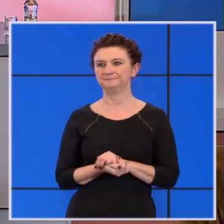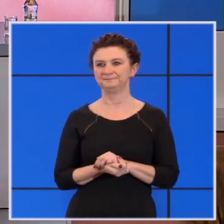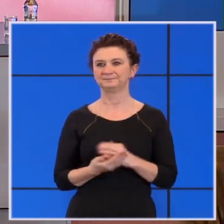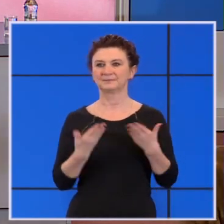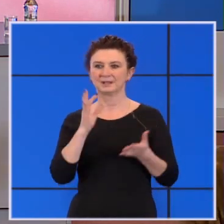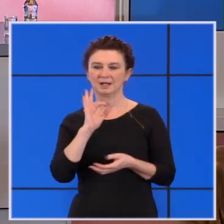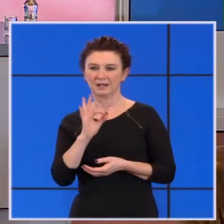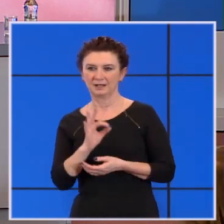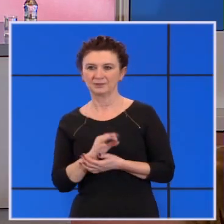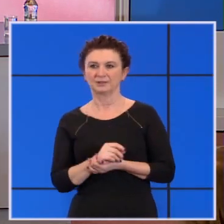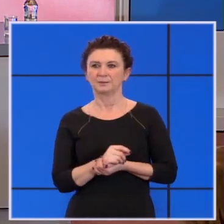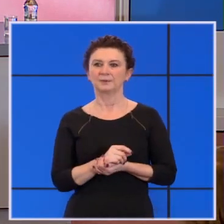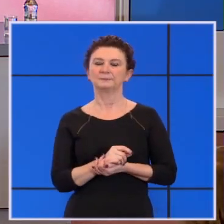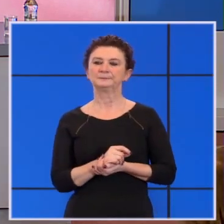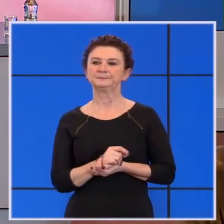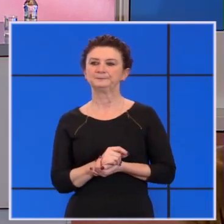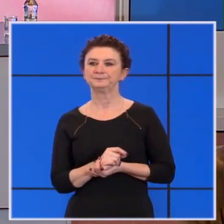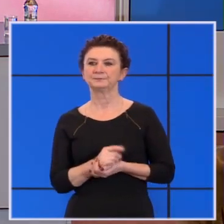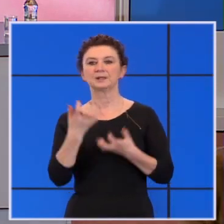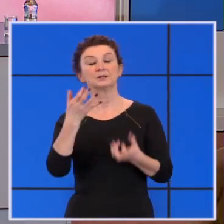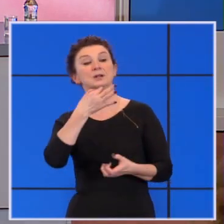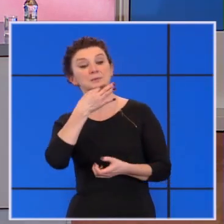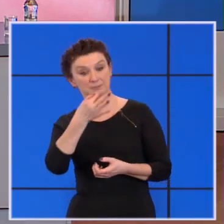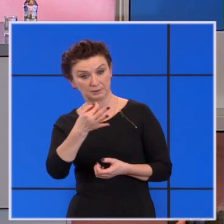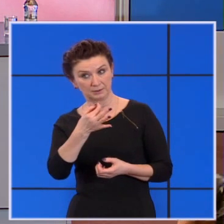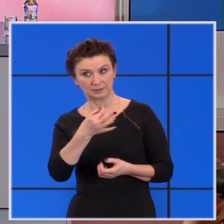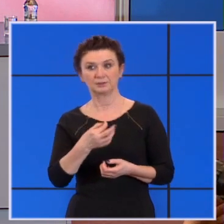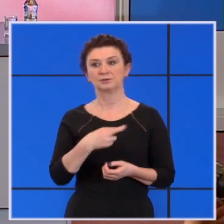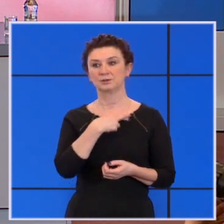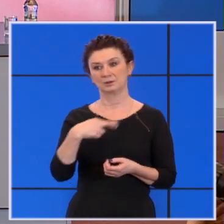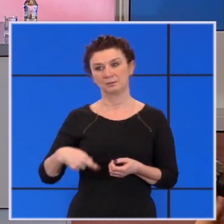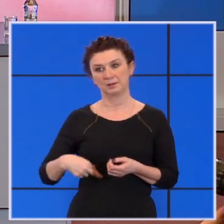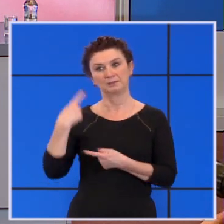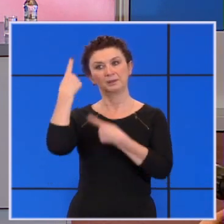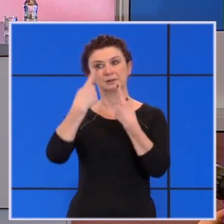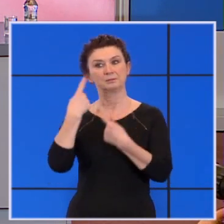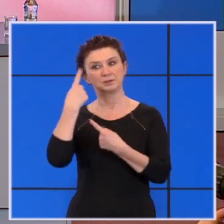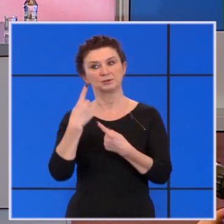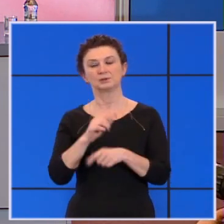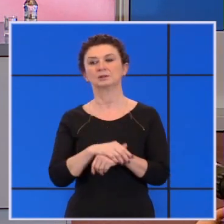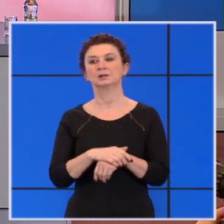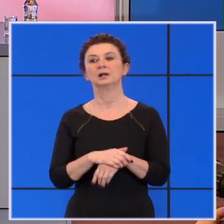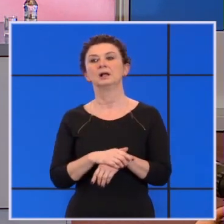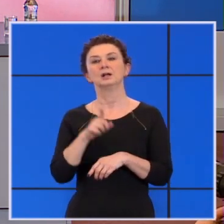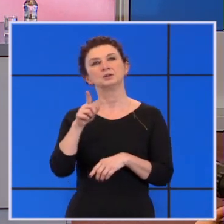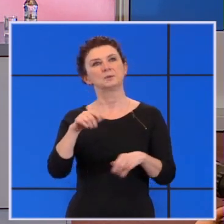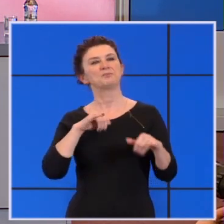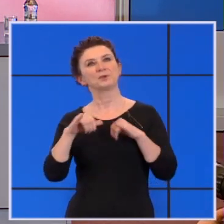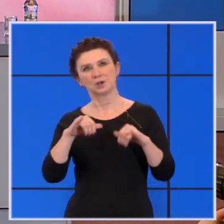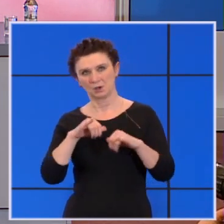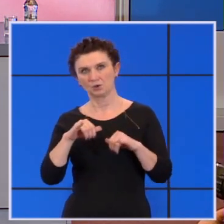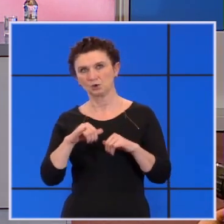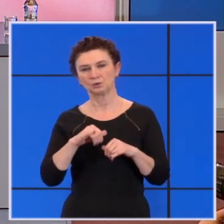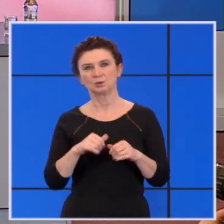Dzień dobry, Katarzyna Skalska, Fakty TVN. Pani premier, chciałam zapytać, czy Pani zdaniem ten rządowy projekt ustawy o in vitro zakończy już